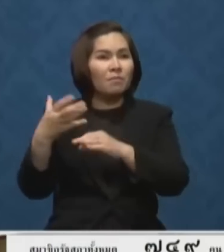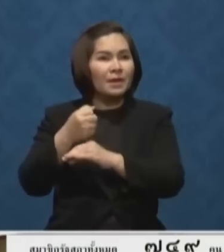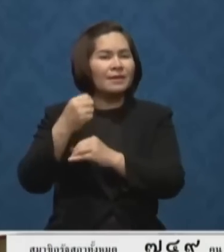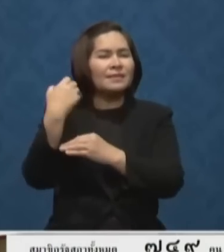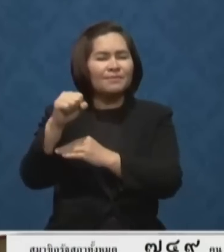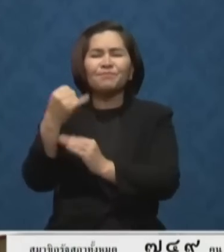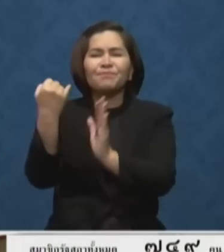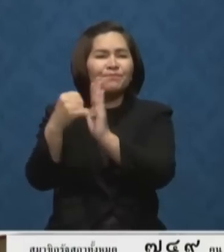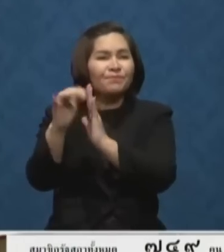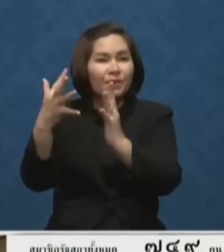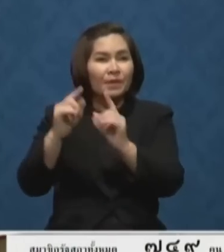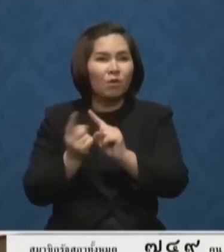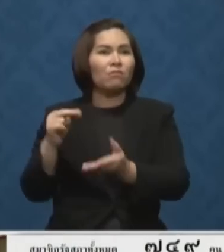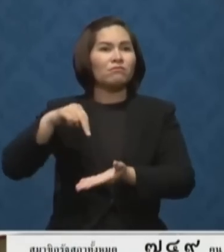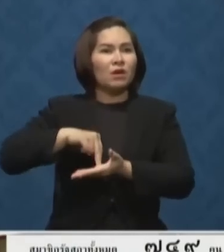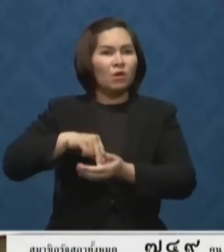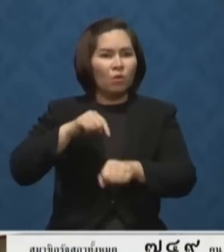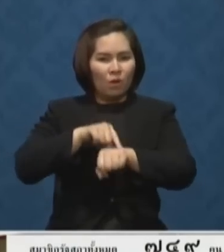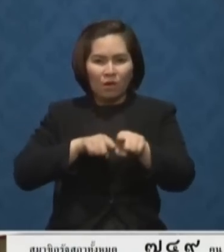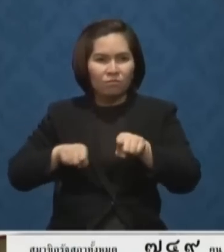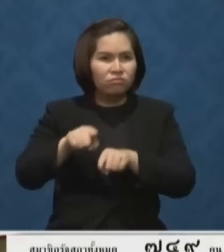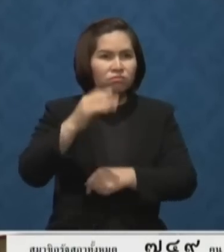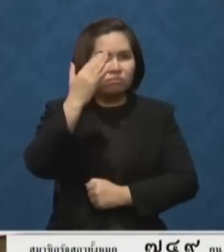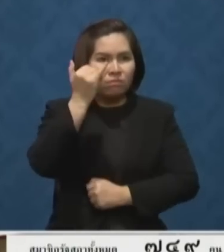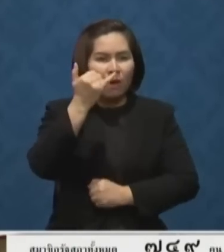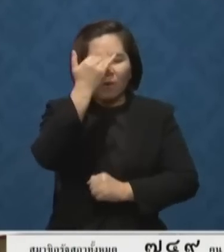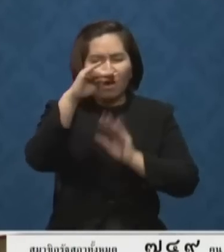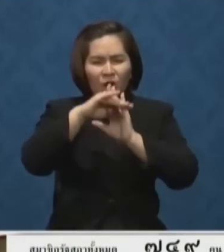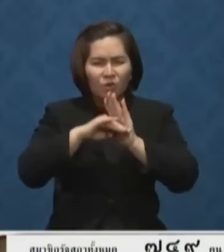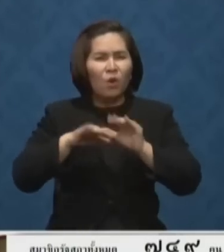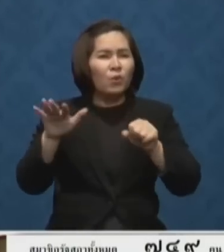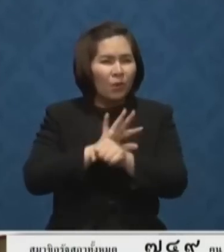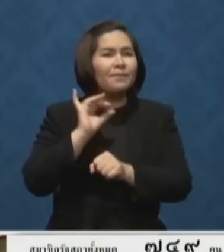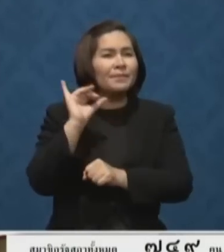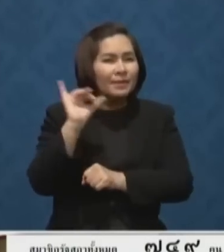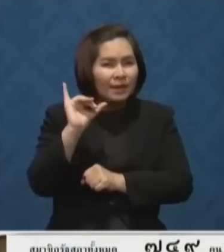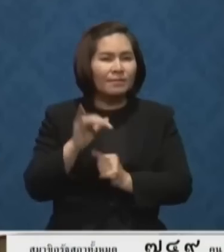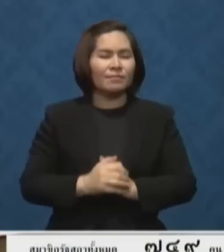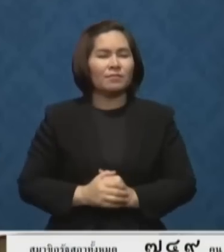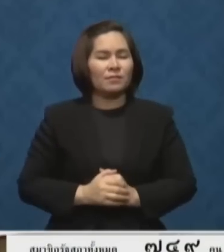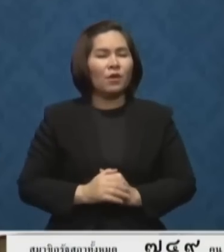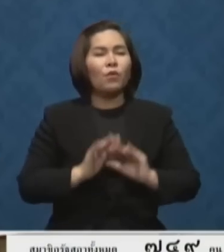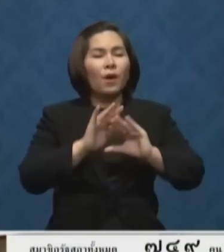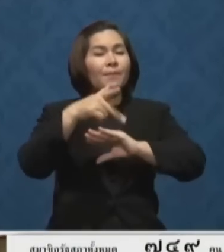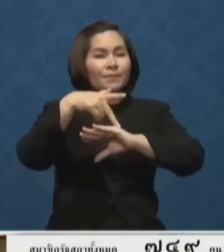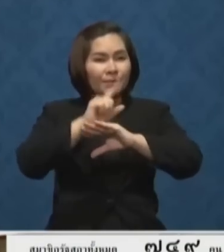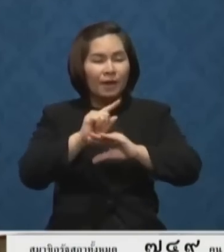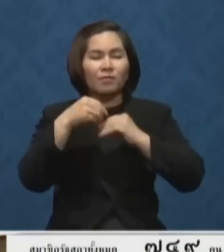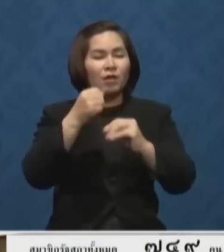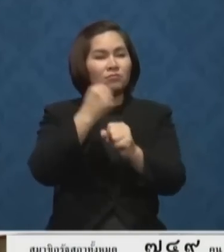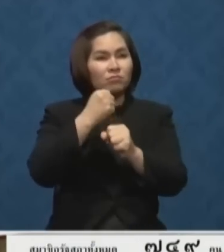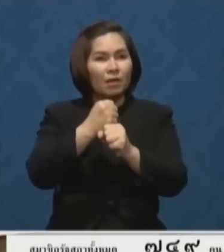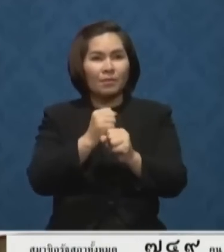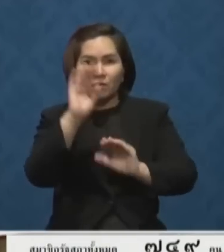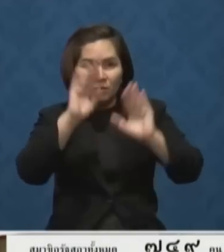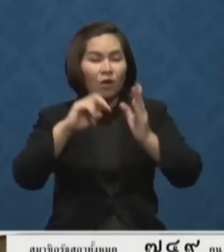่ไมไดผดอะไรครัแต่ท่านลุขึ้มาเร็วไปนิดหนึ่ง เพรวระบวนการมยไม่ครบท่วนถ้ท่านประทานจากกรุณาให้มีการดำเนิการ